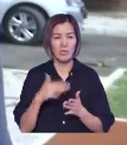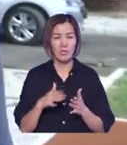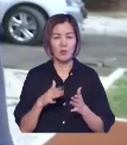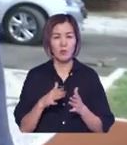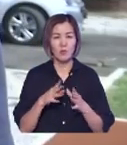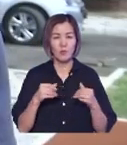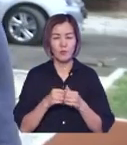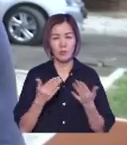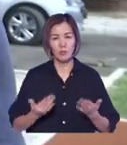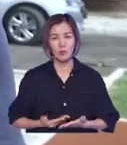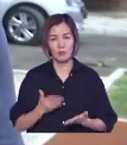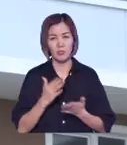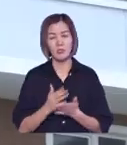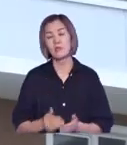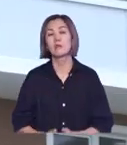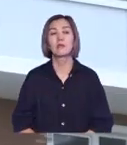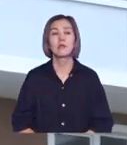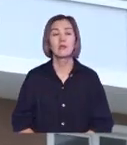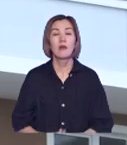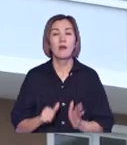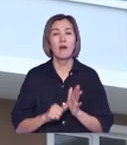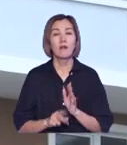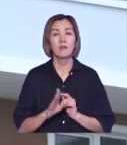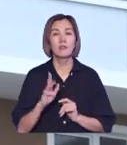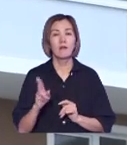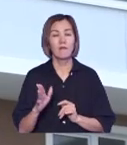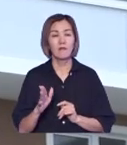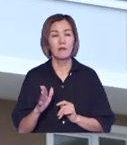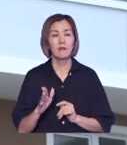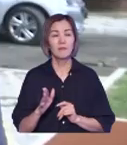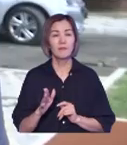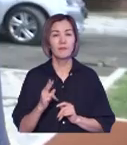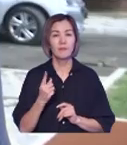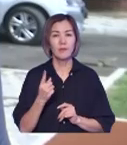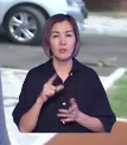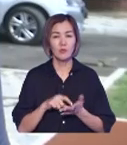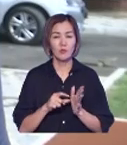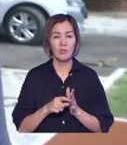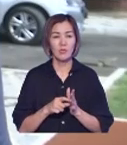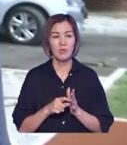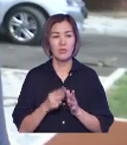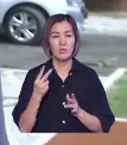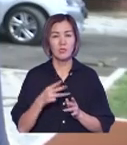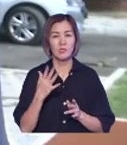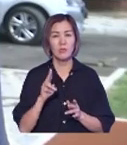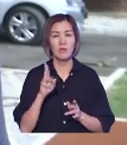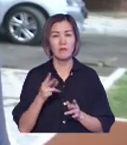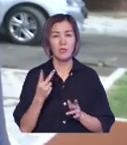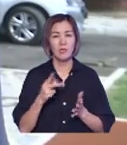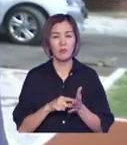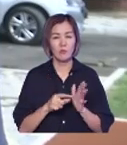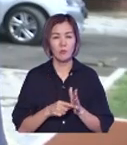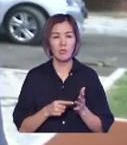қазір семьяда осы жерде. 60 пәтер бір комнатный, 24 пәтер екі комнатный,